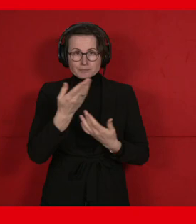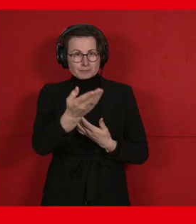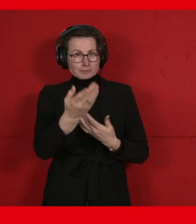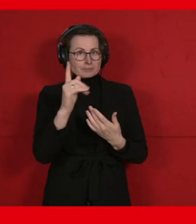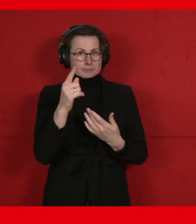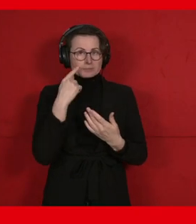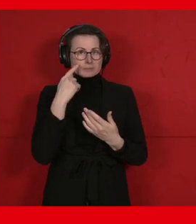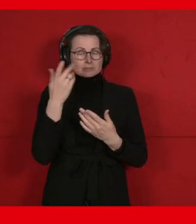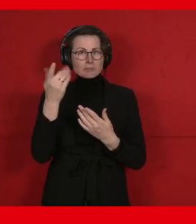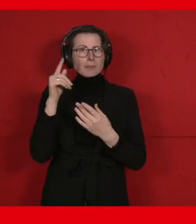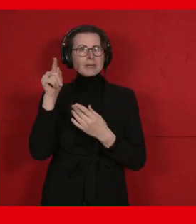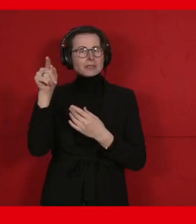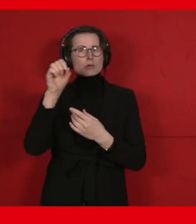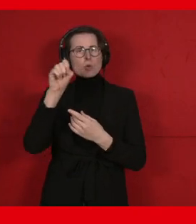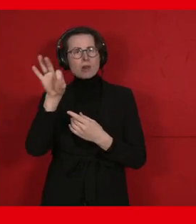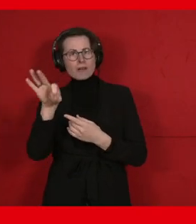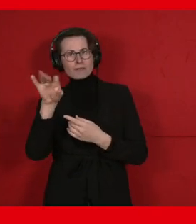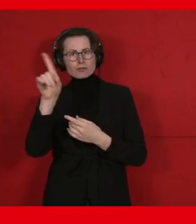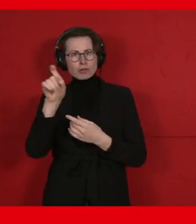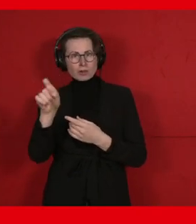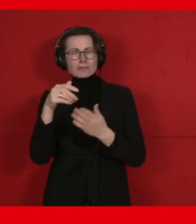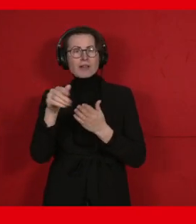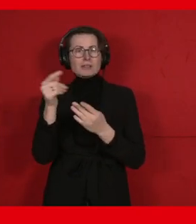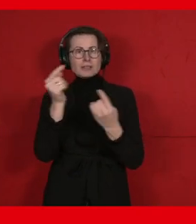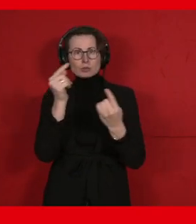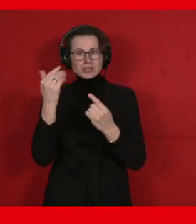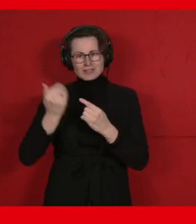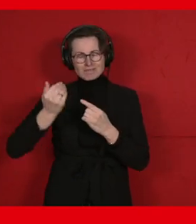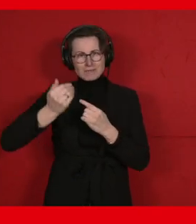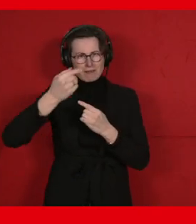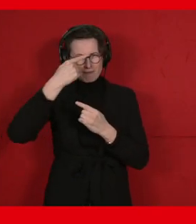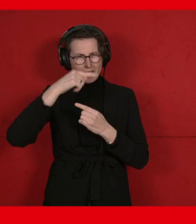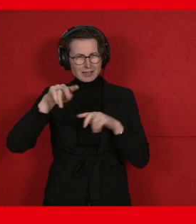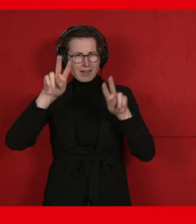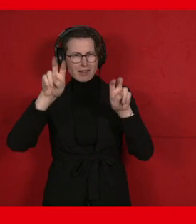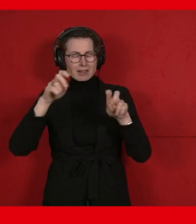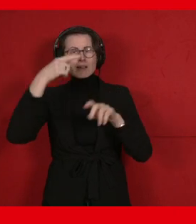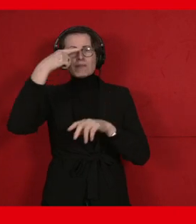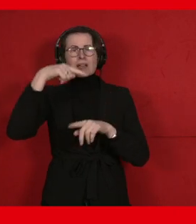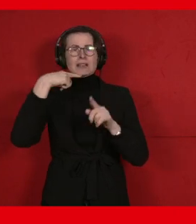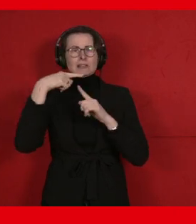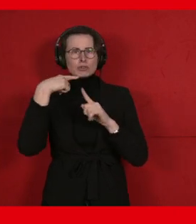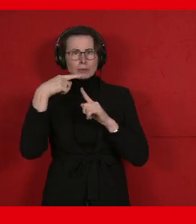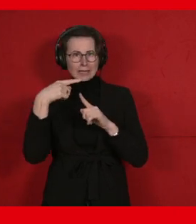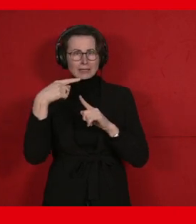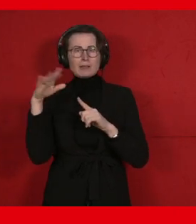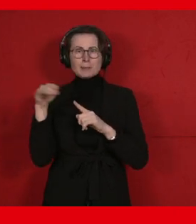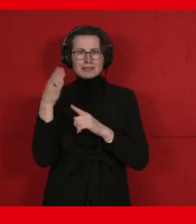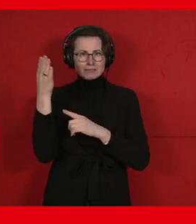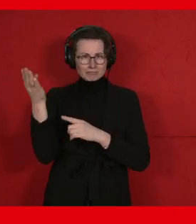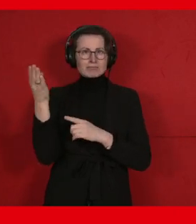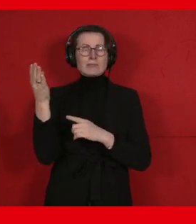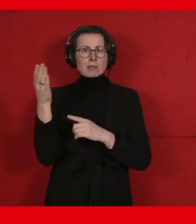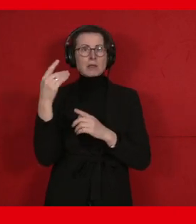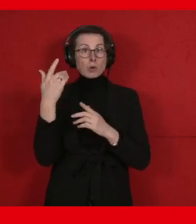ihr auch mit Olaf Scholz weiter diskutieren, zum Beispiel jeden Freitag. Da gibt es die sogenannten Freitagsgespräche mit Olaf Scholz